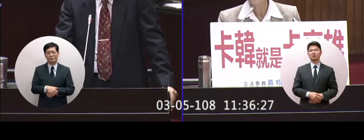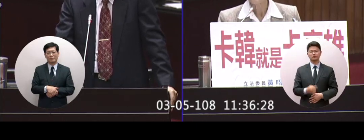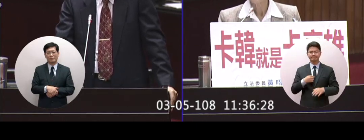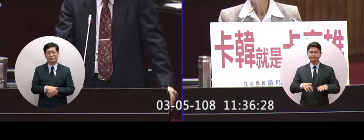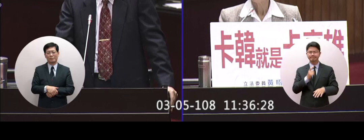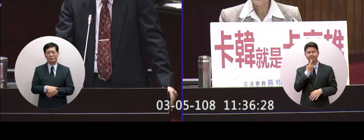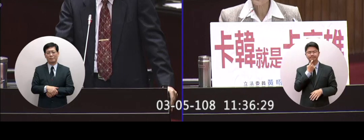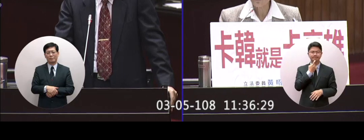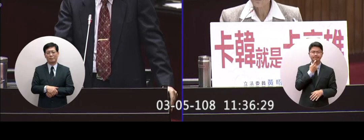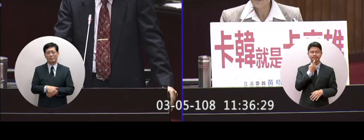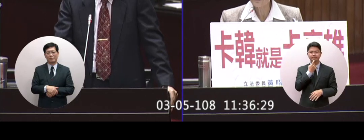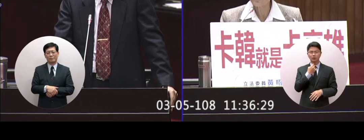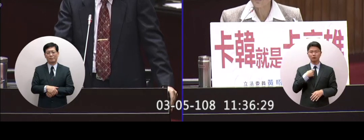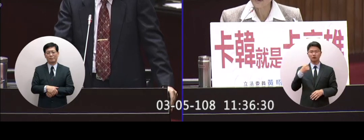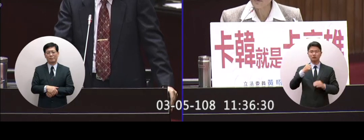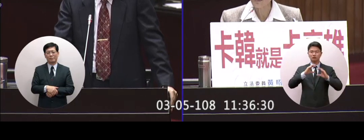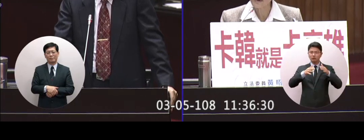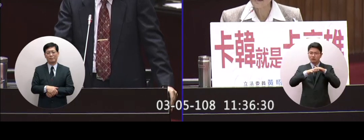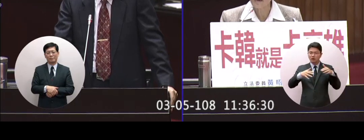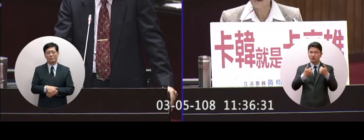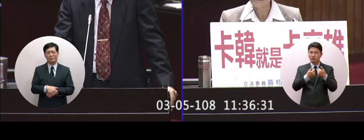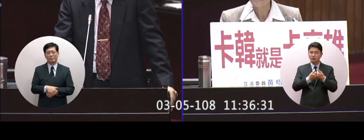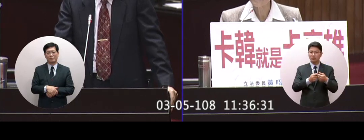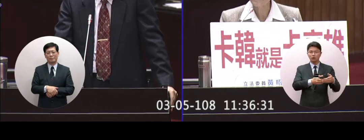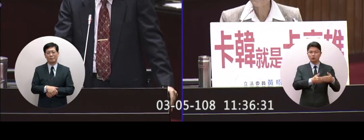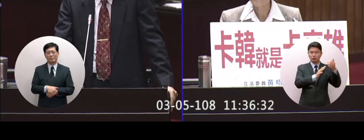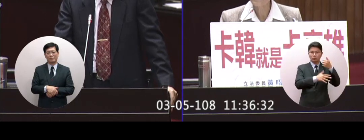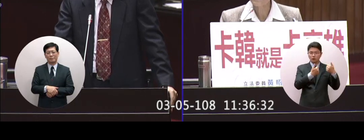疑，我们的国安会议陆委会的主委会参加吗？